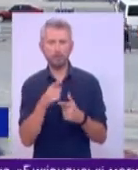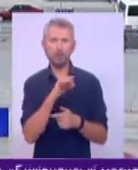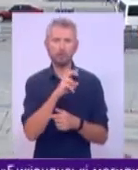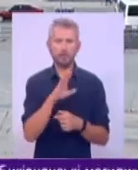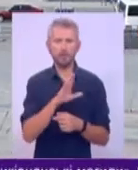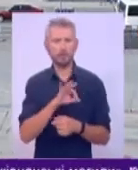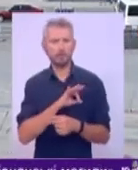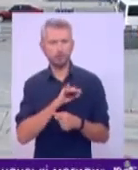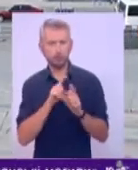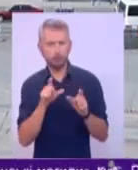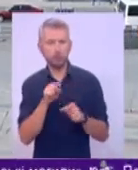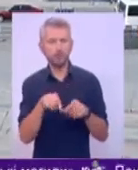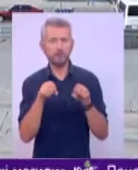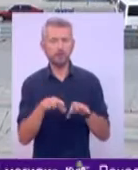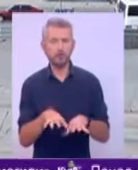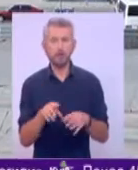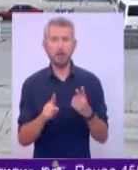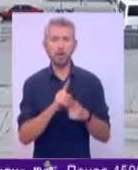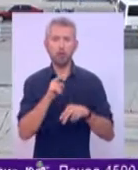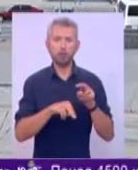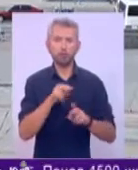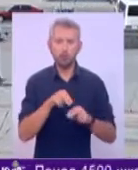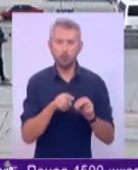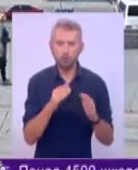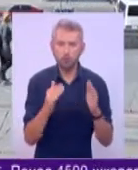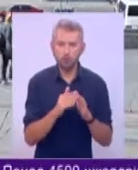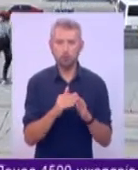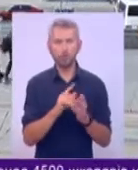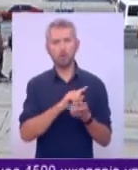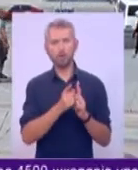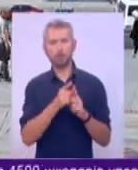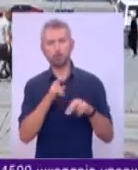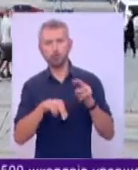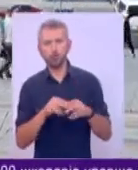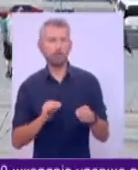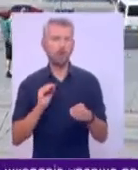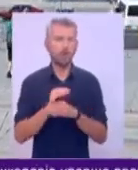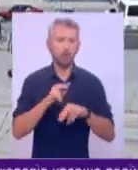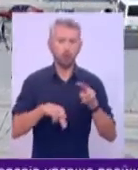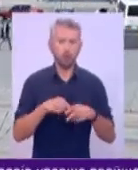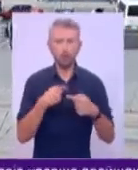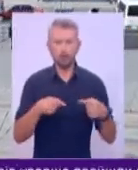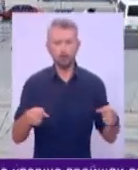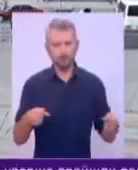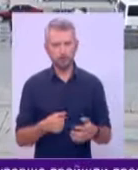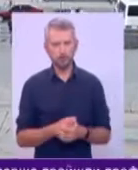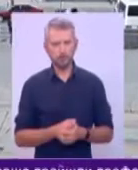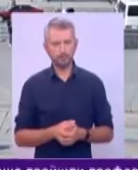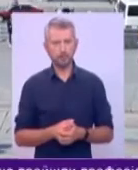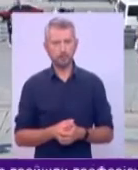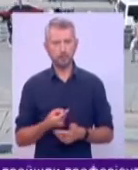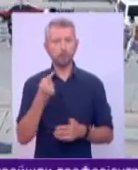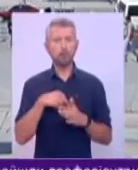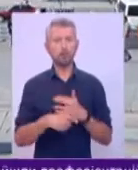особи будинку, вони вирішують реконструйовувати їм будинок, перебудовувати, надбудовувати і інші речі. От.